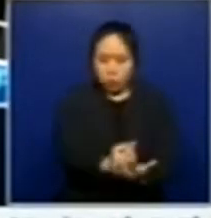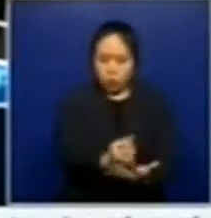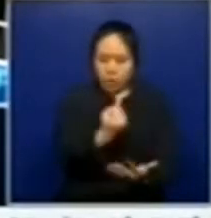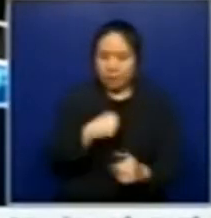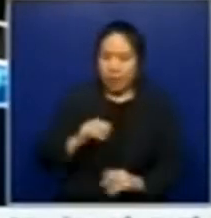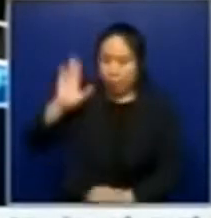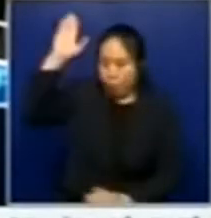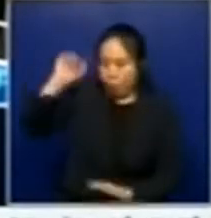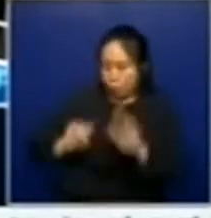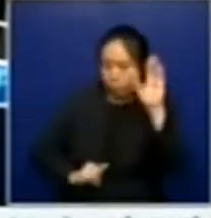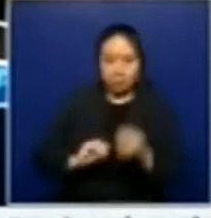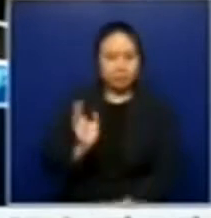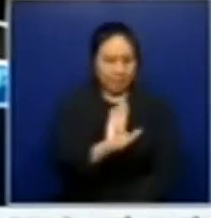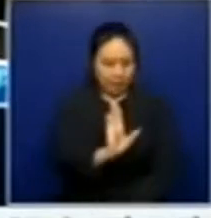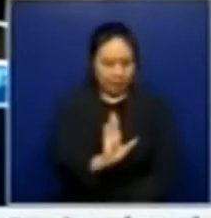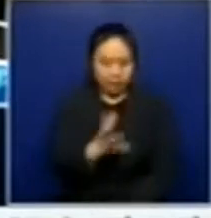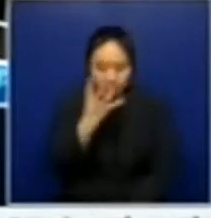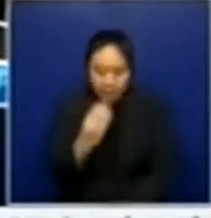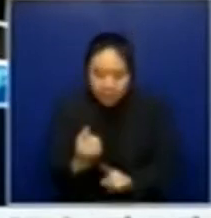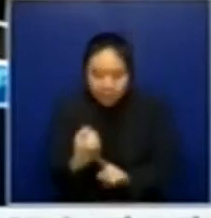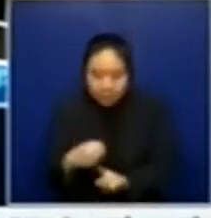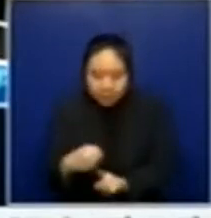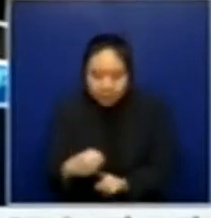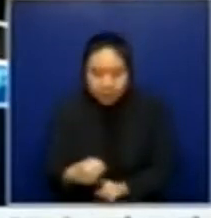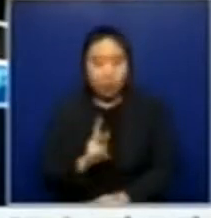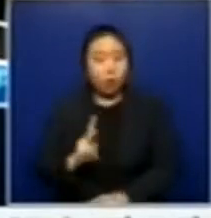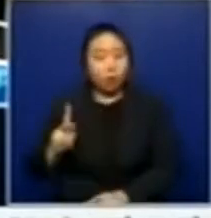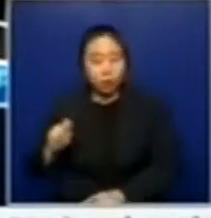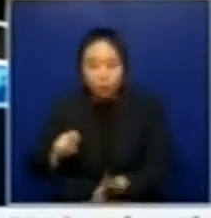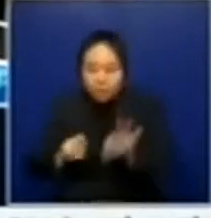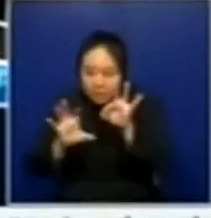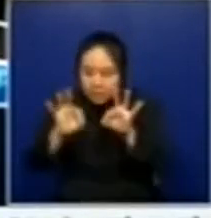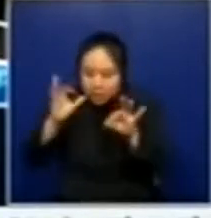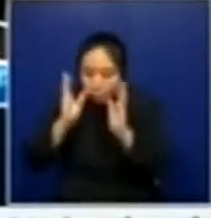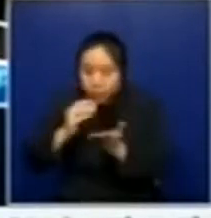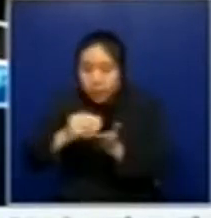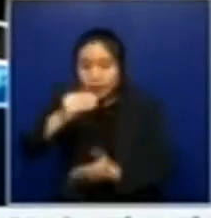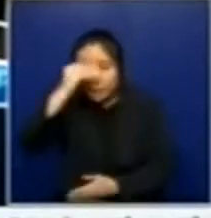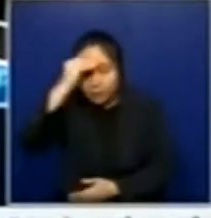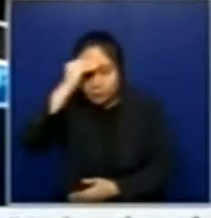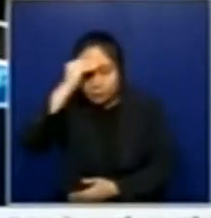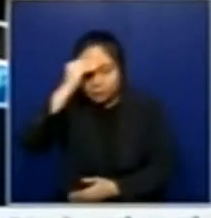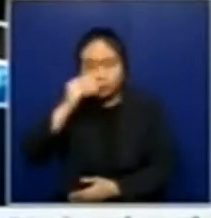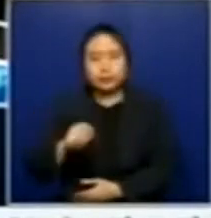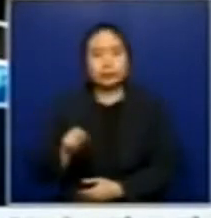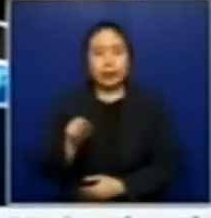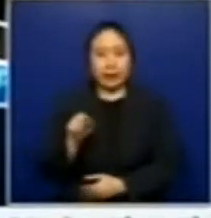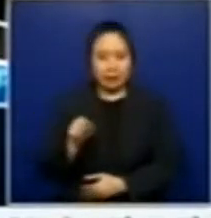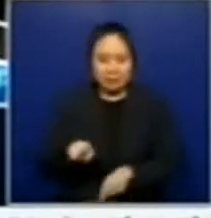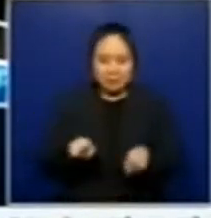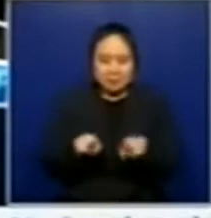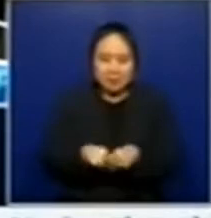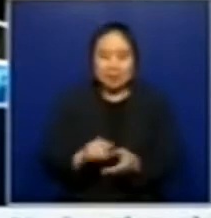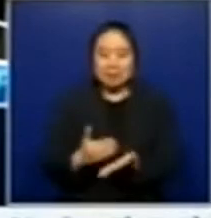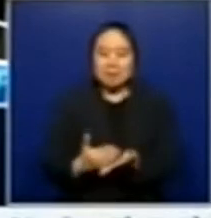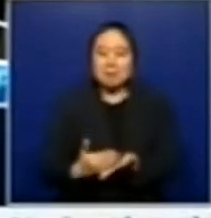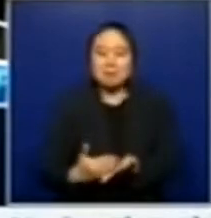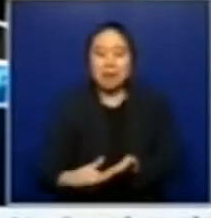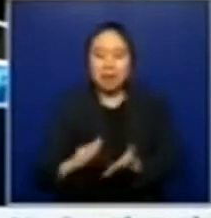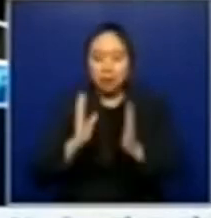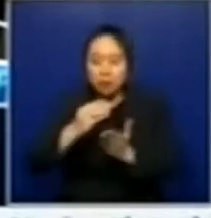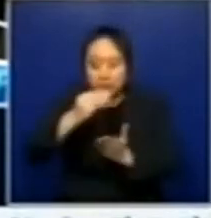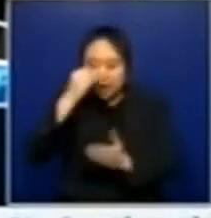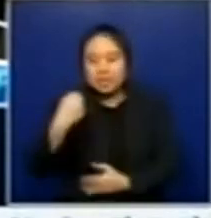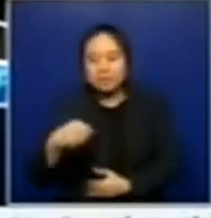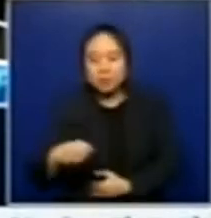ได้ครับอีก10คนสุดท้ายครับคือให้กกต.เลือกนักเรียนนักศึกษาอันนี้คือเจียดมาให้นักศึกษาสัก10คนจ